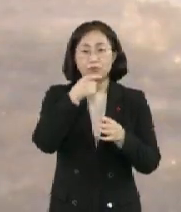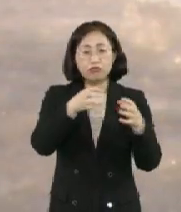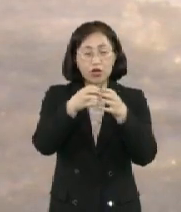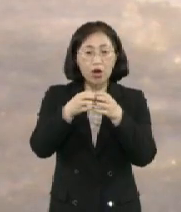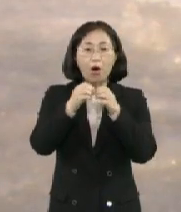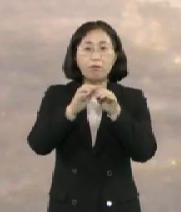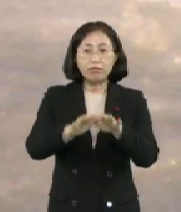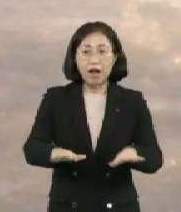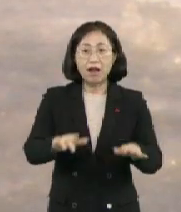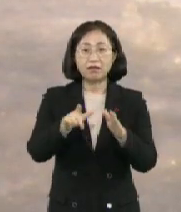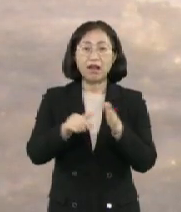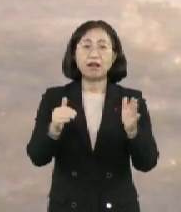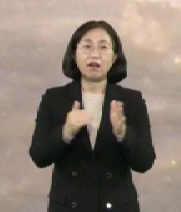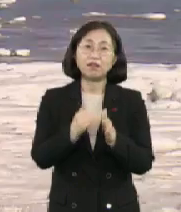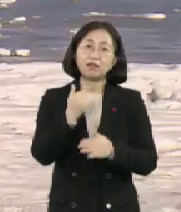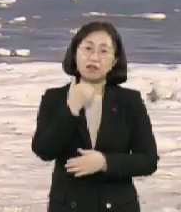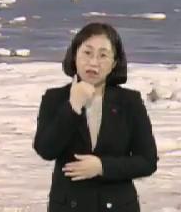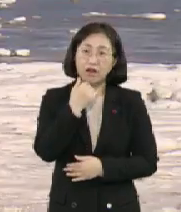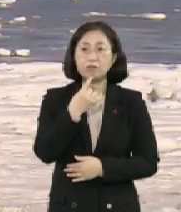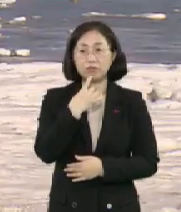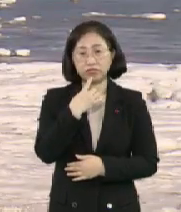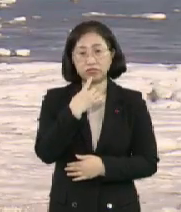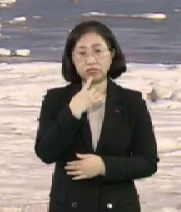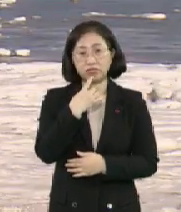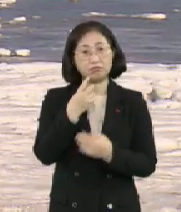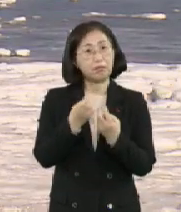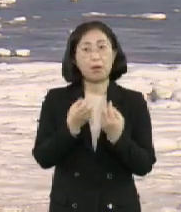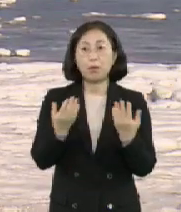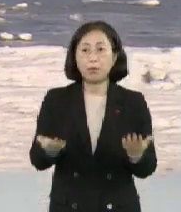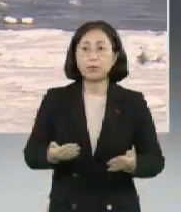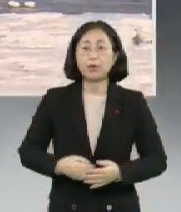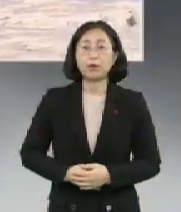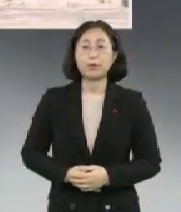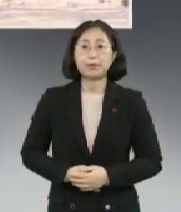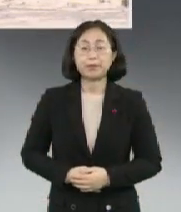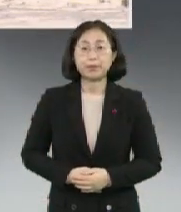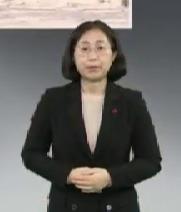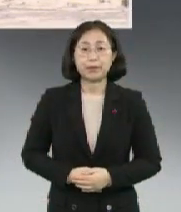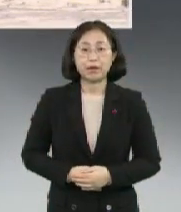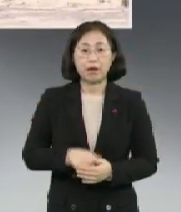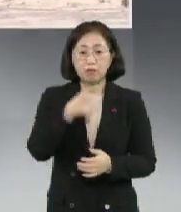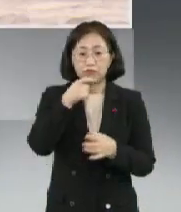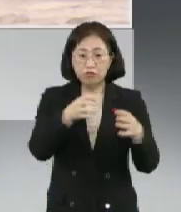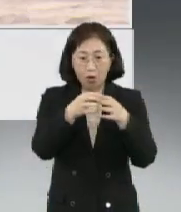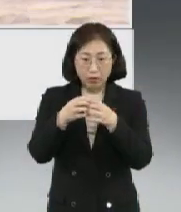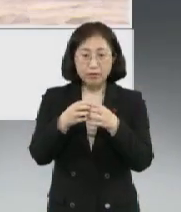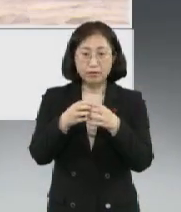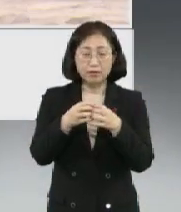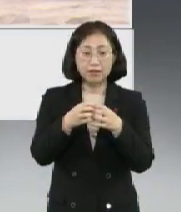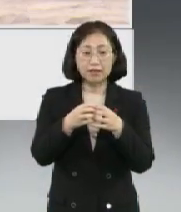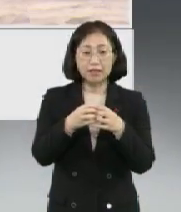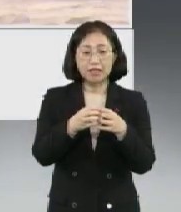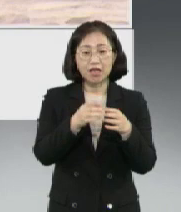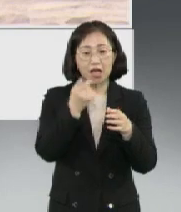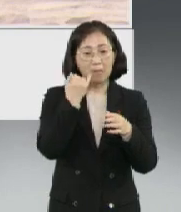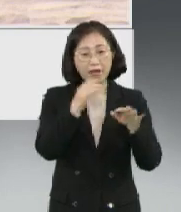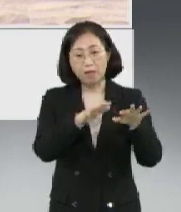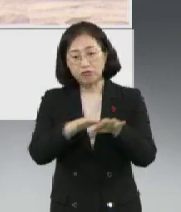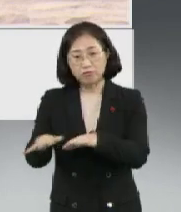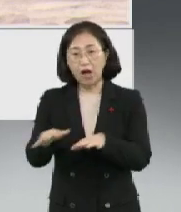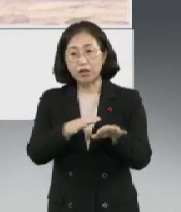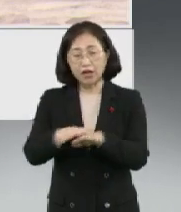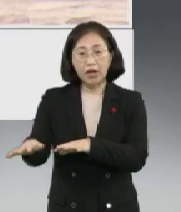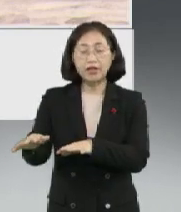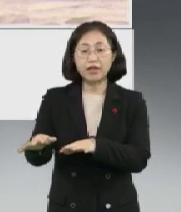녹을 때까지 발만 동동 구르며 기다릴 수밖에 없습니다. 결빙된 얼음이 같이 바닷물에 쓸려 나가다